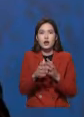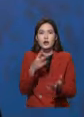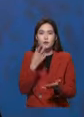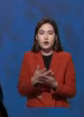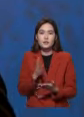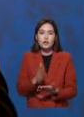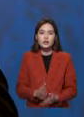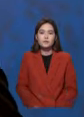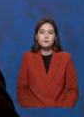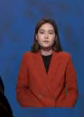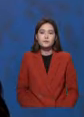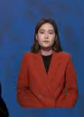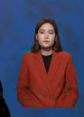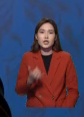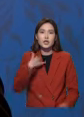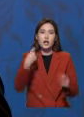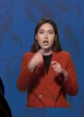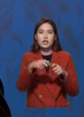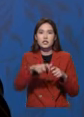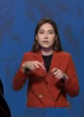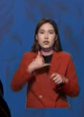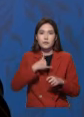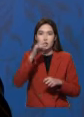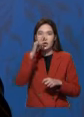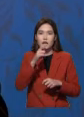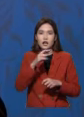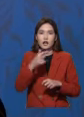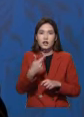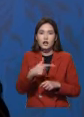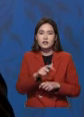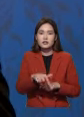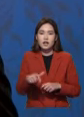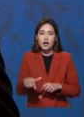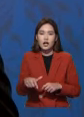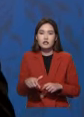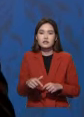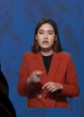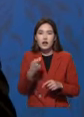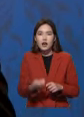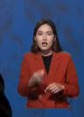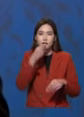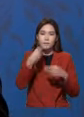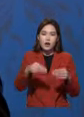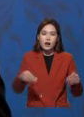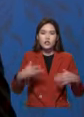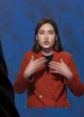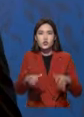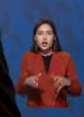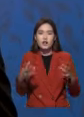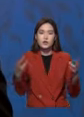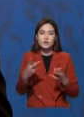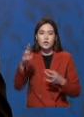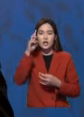келген инвестор біздің халықты халыққа арзан азық-түлік шығарамыз десе,